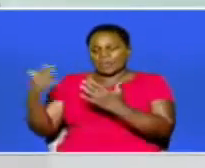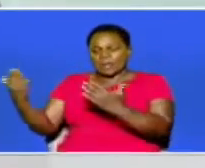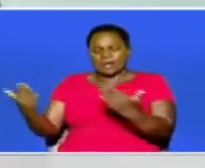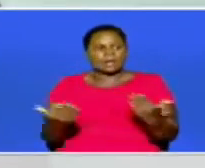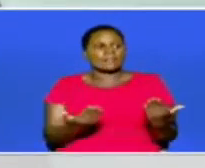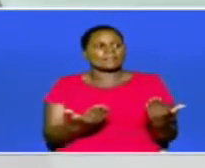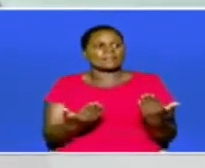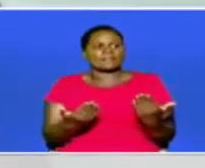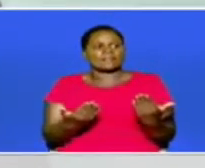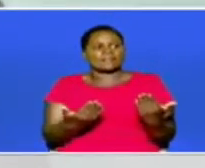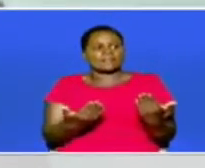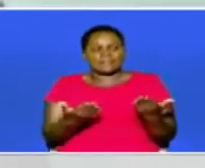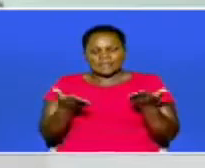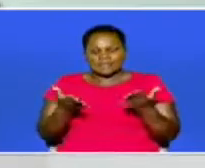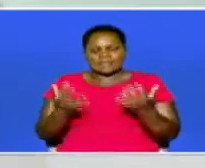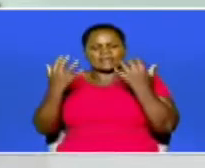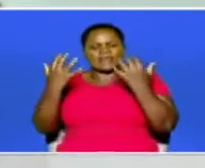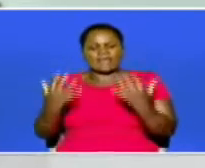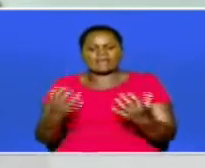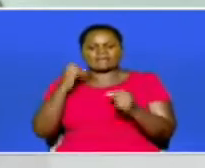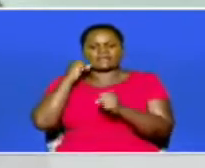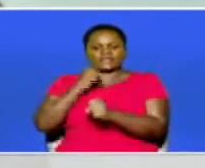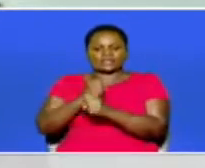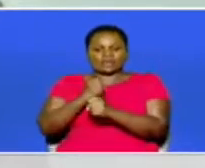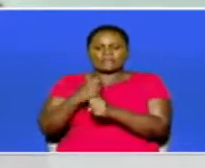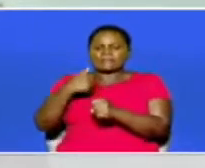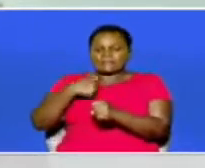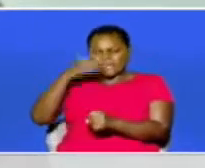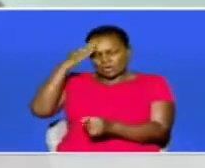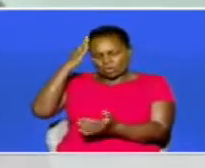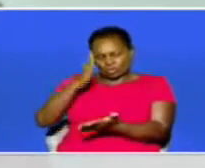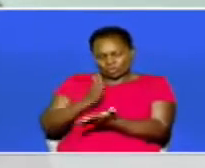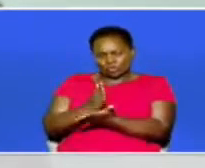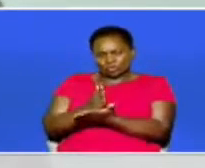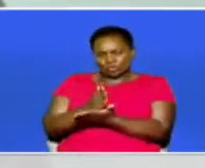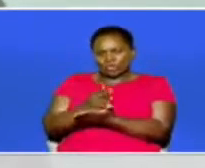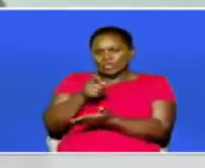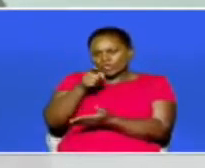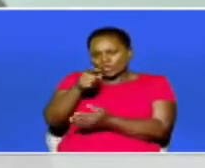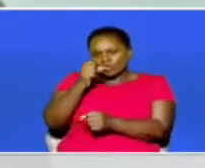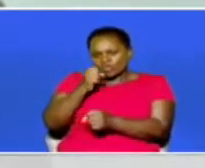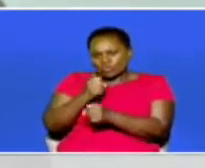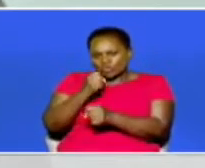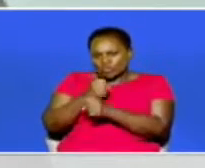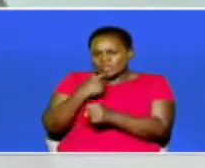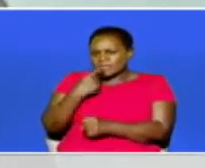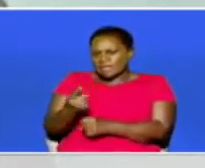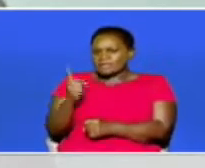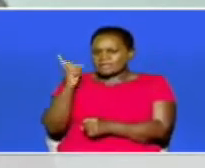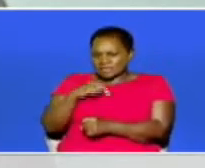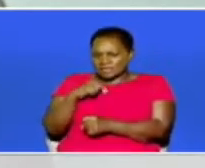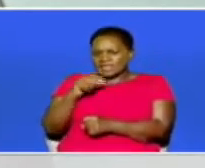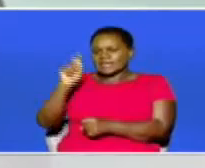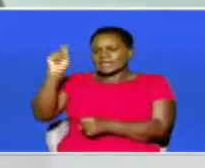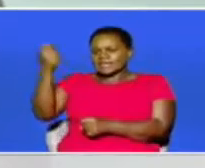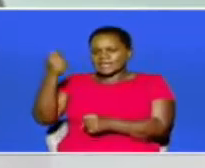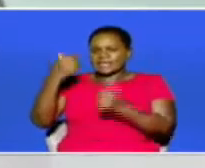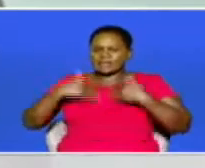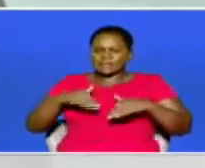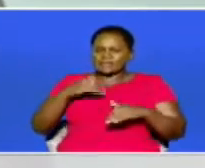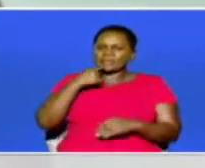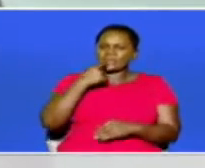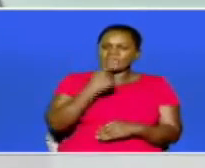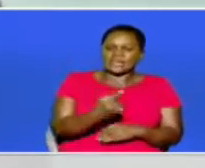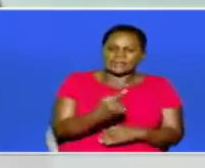Welcome to these heavy tasks, which I'm sure, as you did say, and as Kenyans did